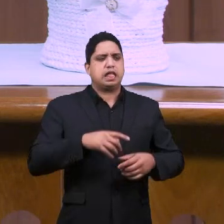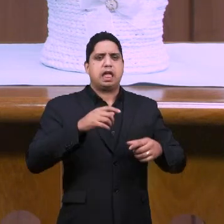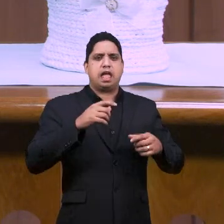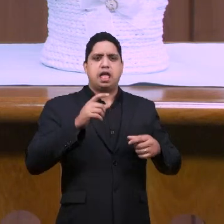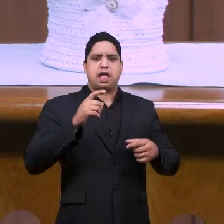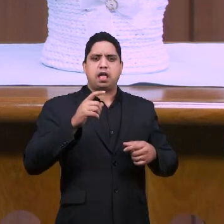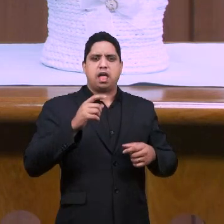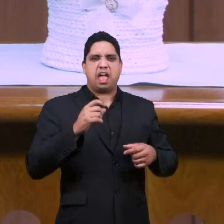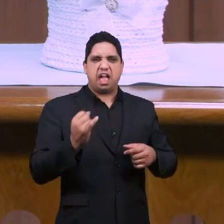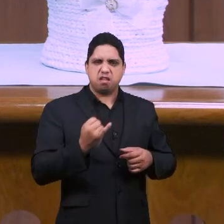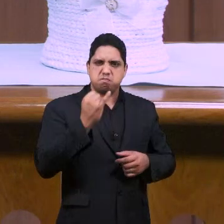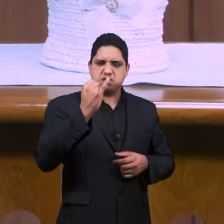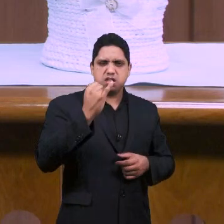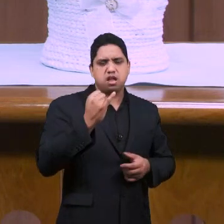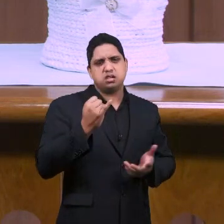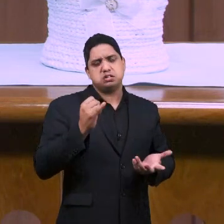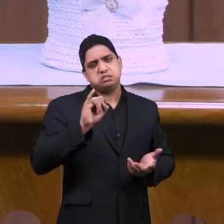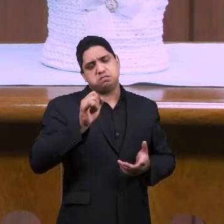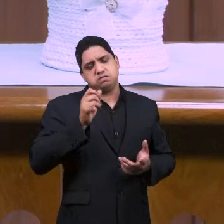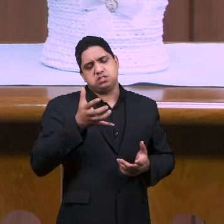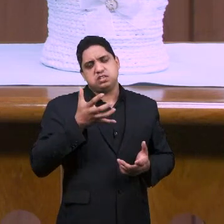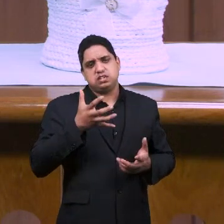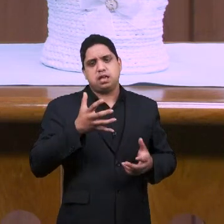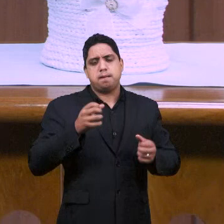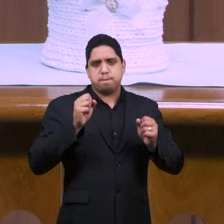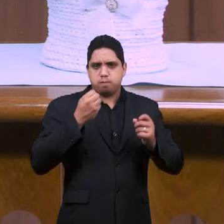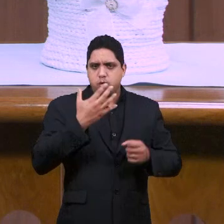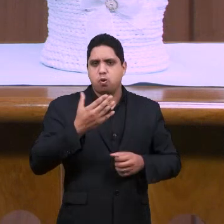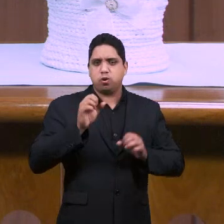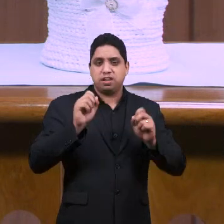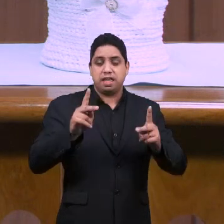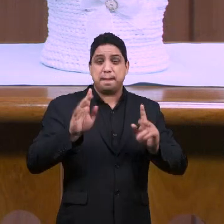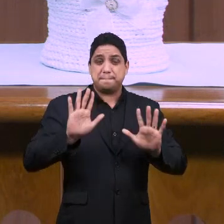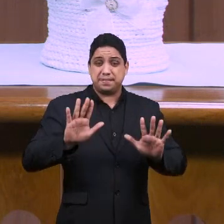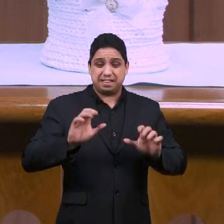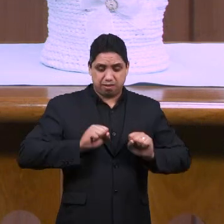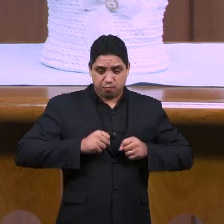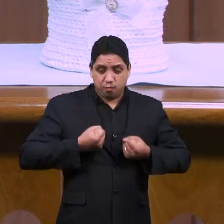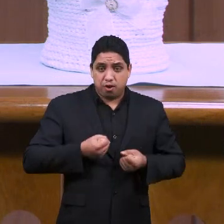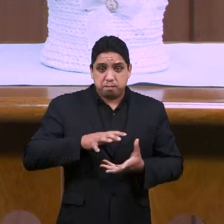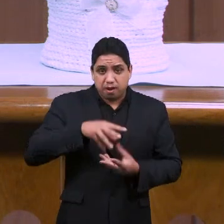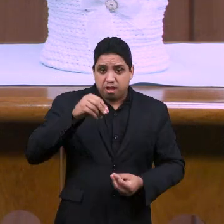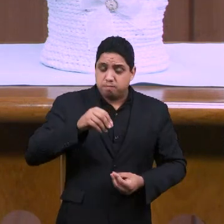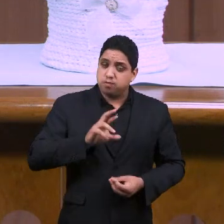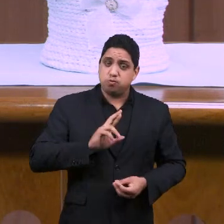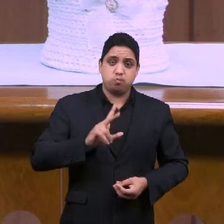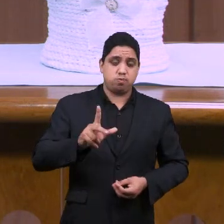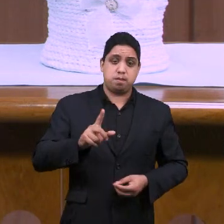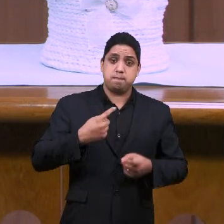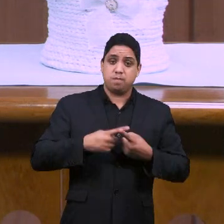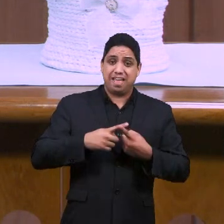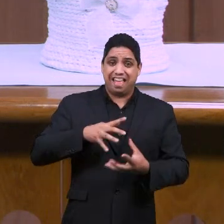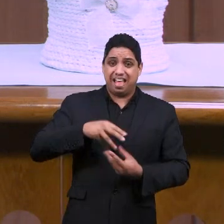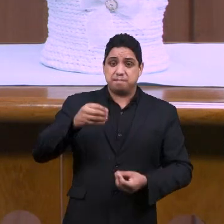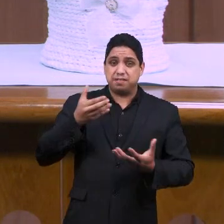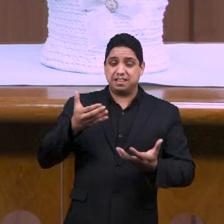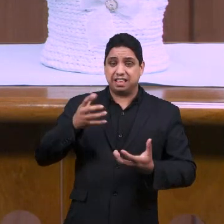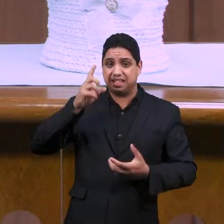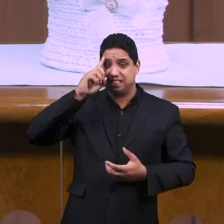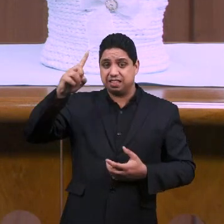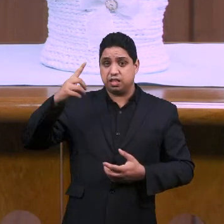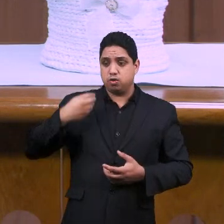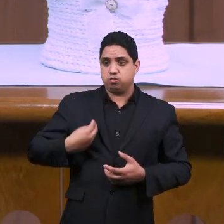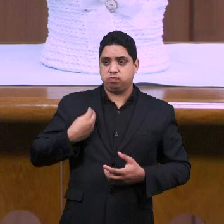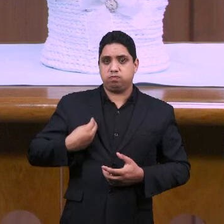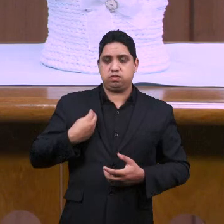On peut faire ceci, mais cela n'est pas l'essence pour votre âme. Votre âme, elle désire le